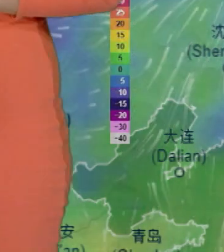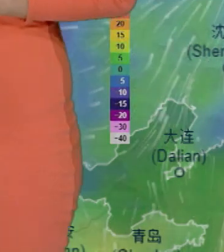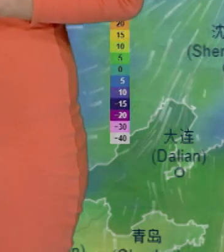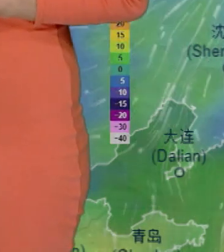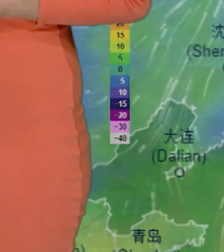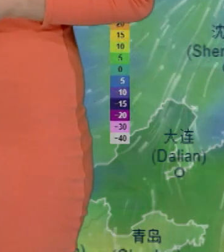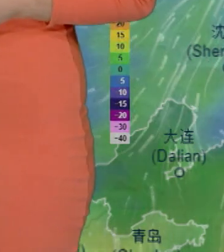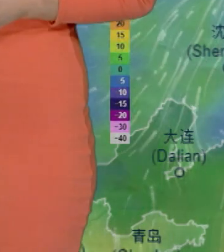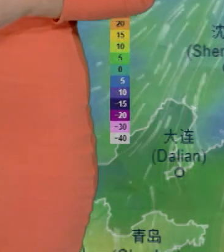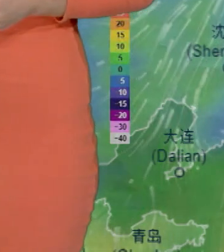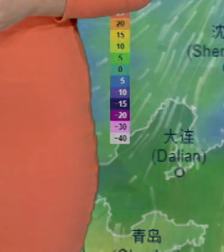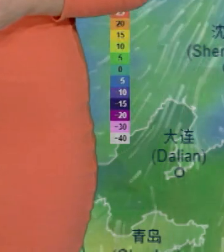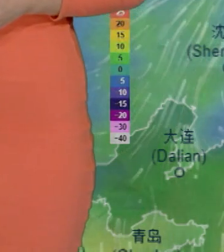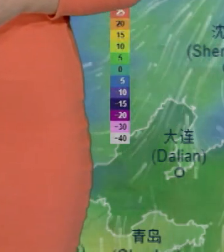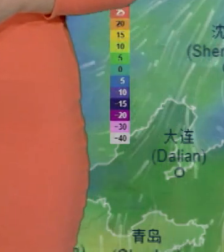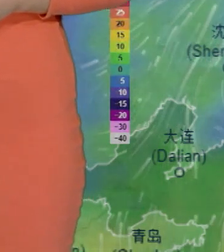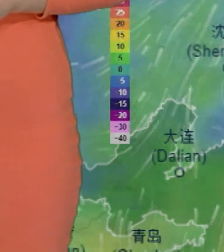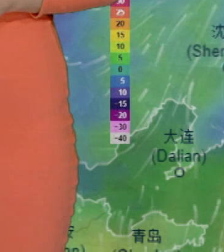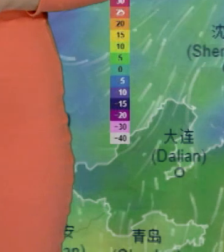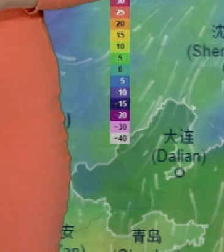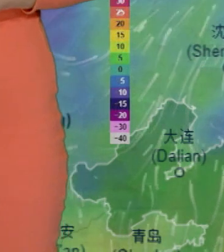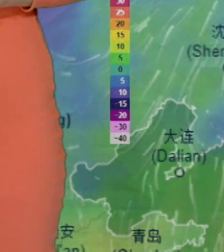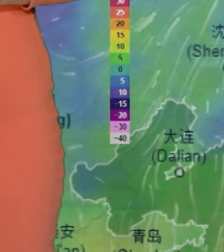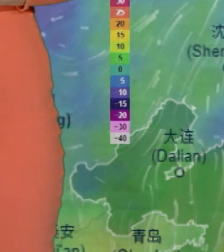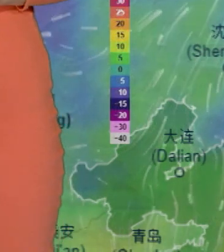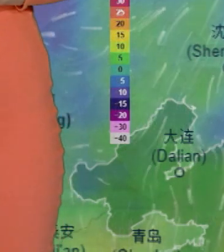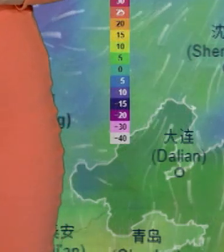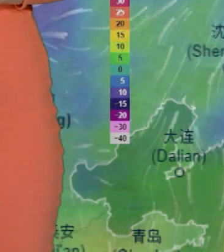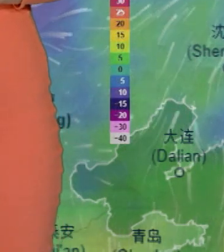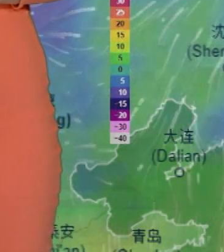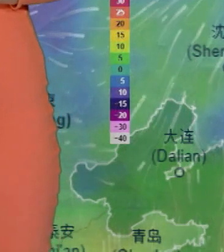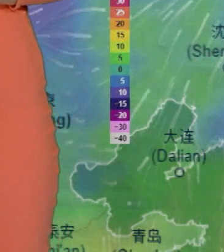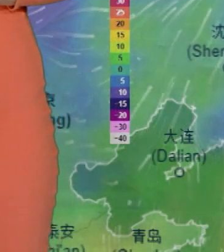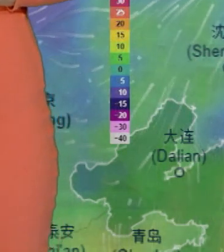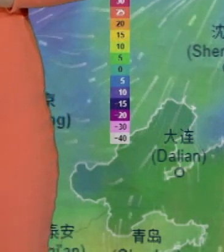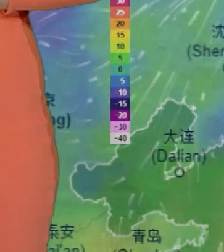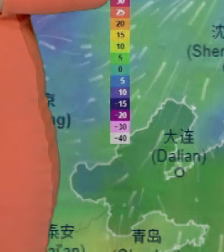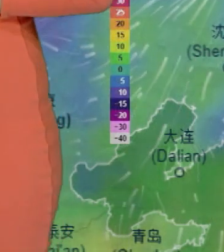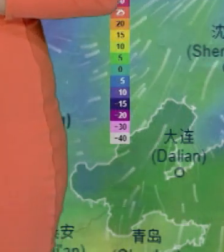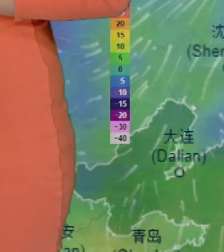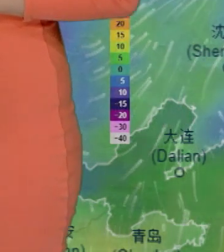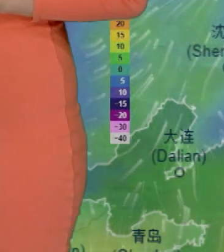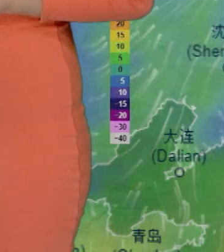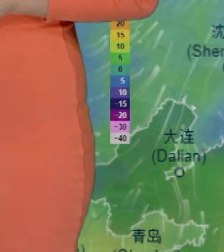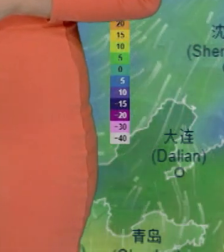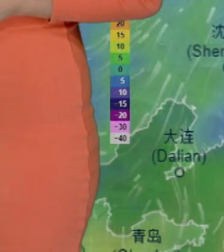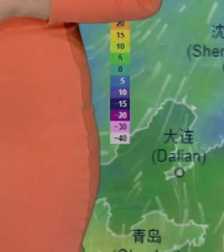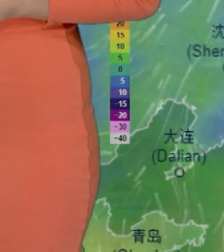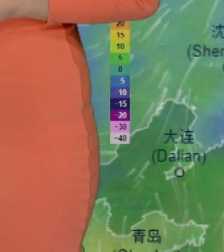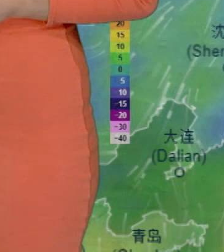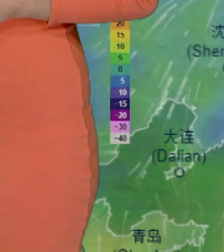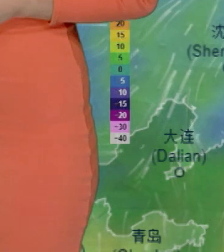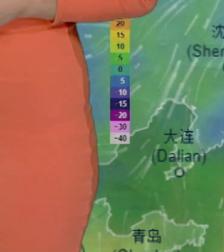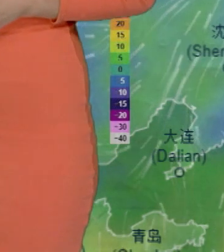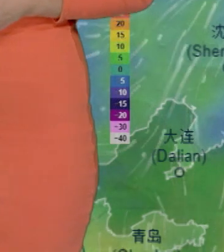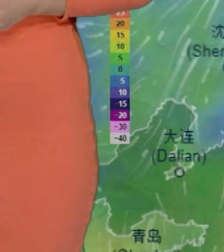болон гол мөрний сав газар орчмоор шөндөө 24-29 өдөртө 13-18 км/цаг. Говийн бүс нутгийн өмнө хэсэг болон цас багтаа